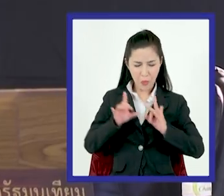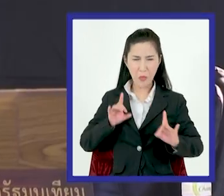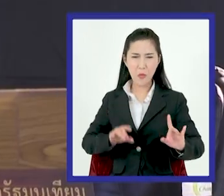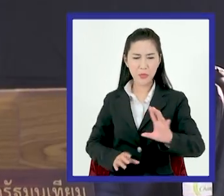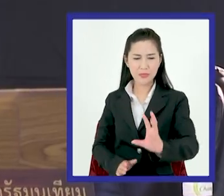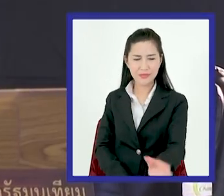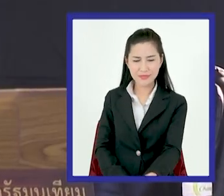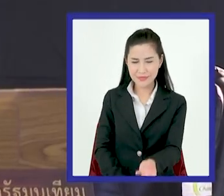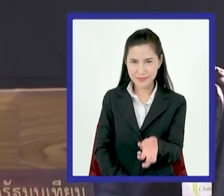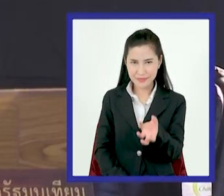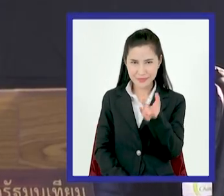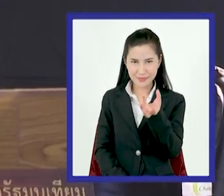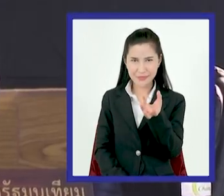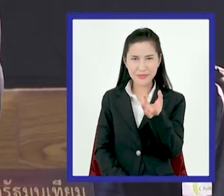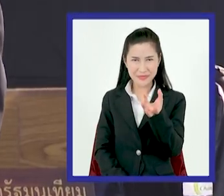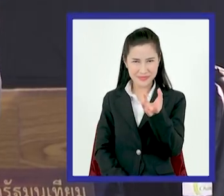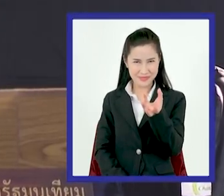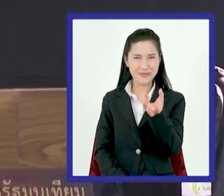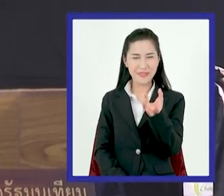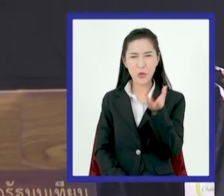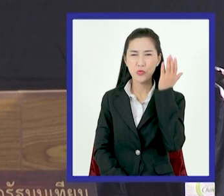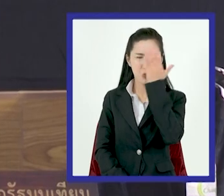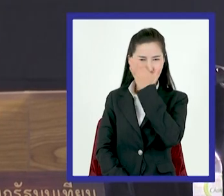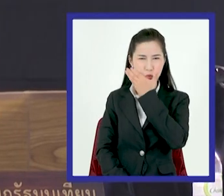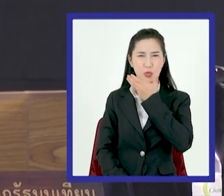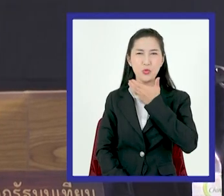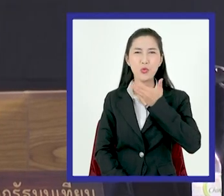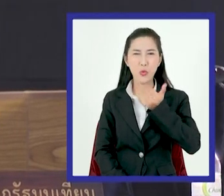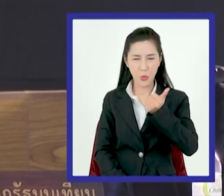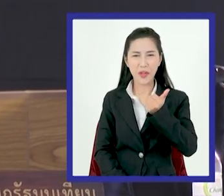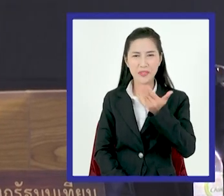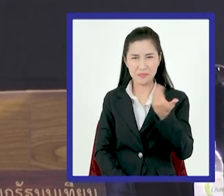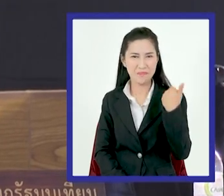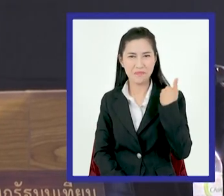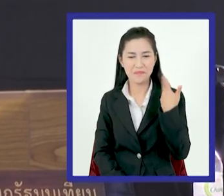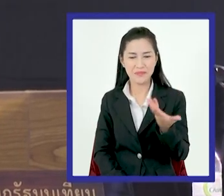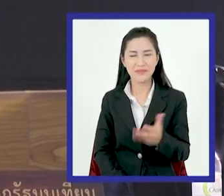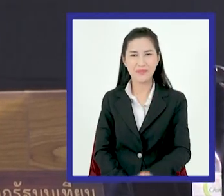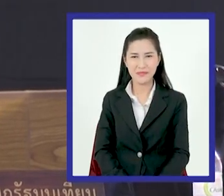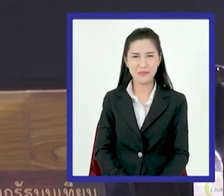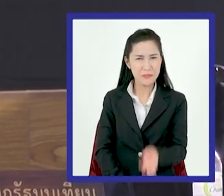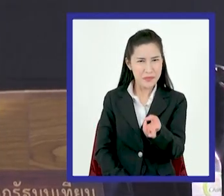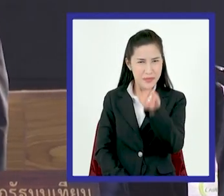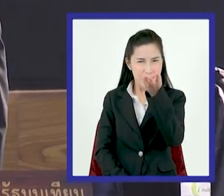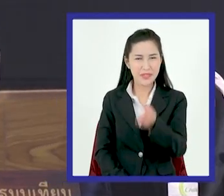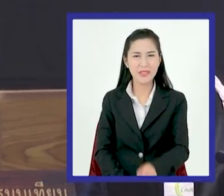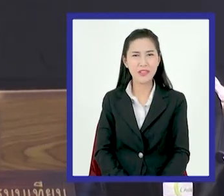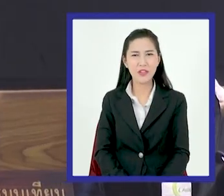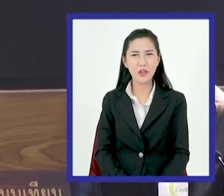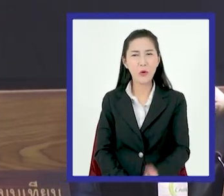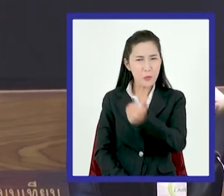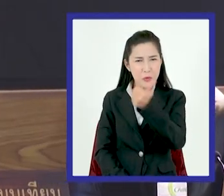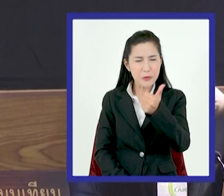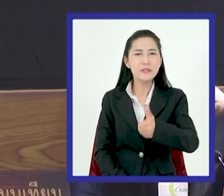าแล้วได้อารมณ์ไปเยอะเลยนะฮะเพราะฉะนั้นเนี่ย นิดเดียวนอกนั้นดี